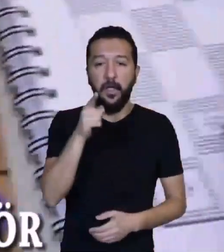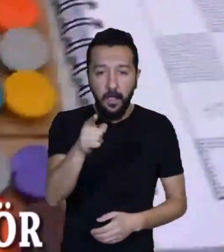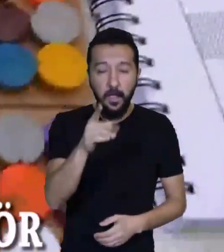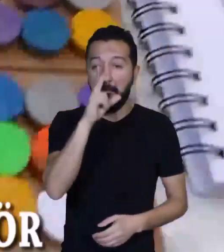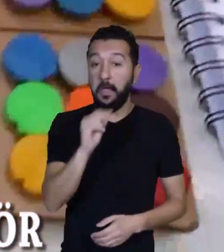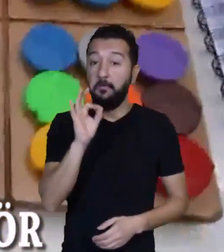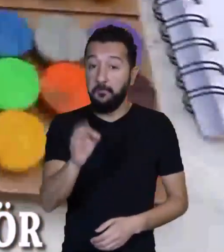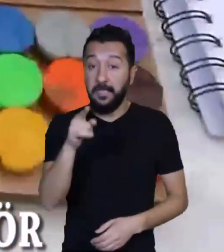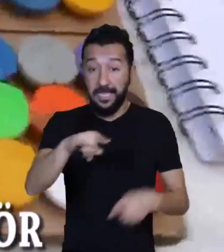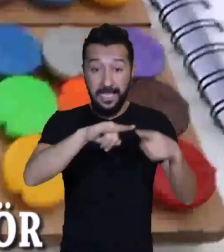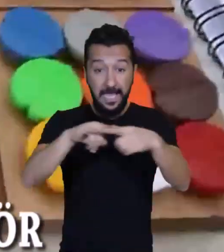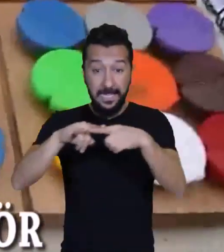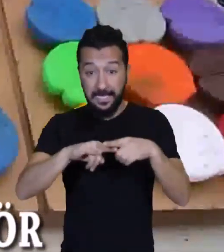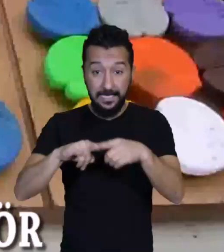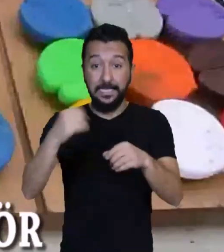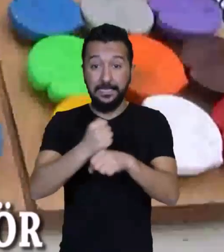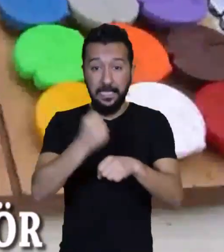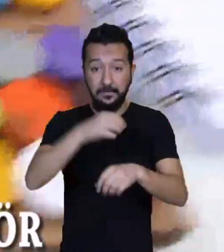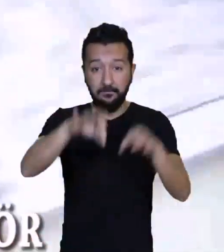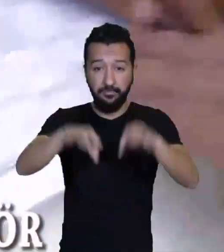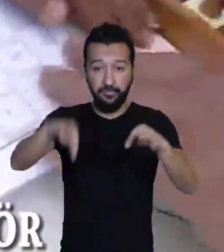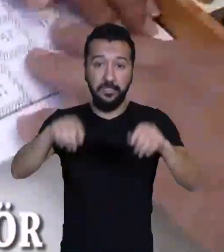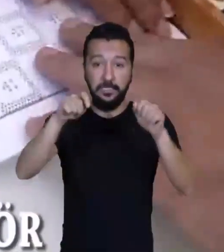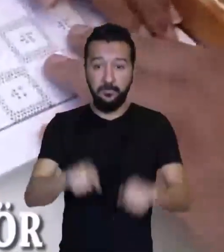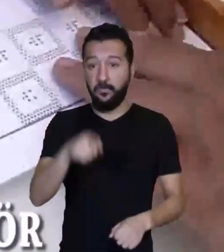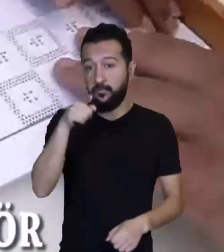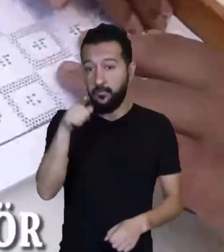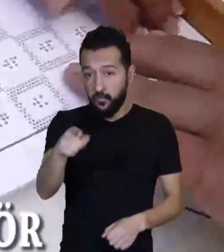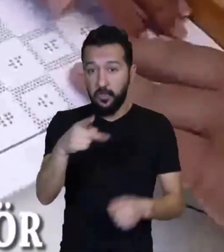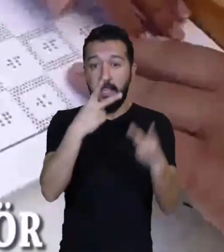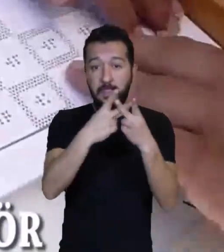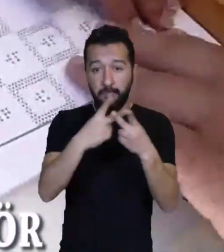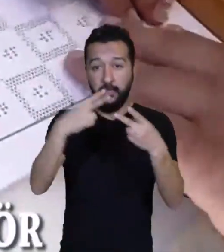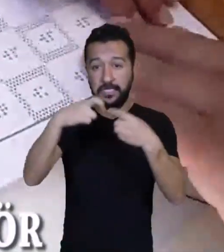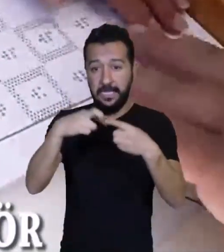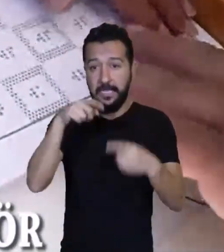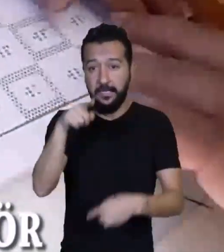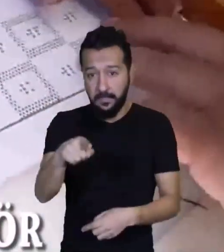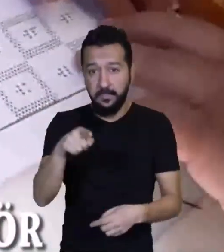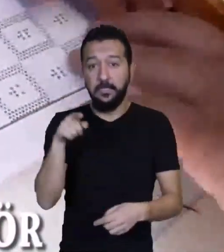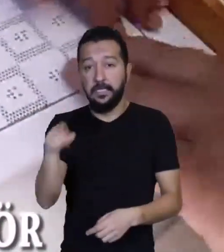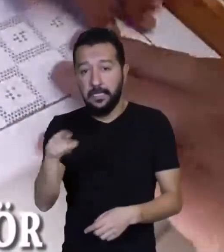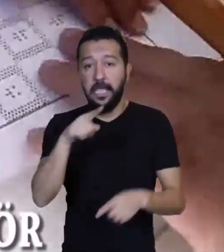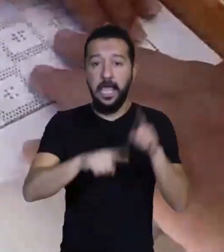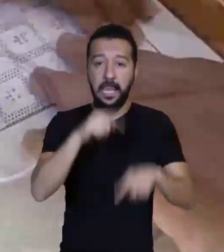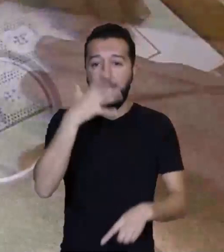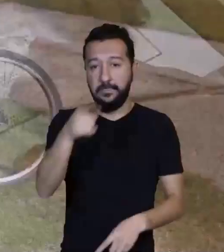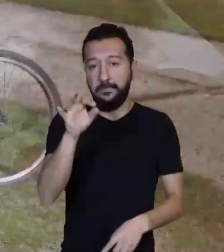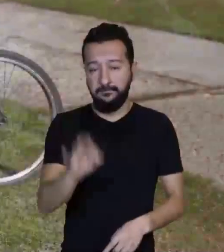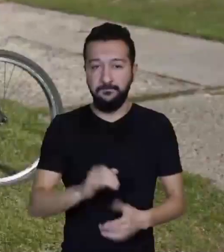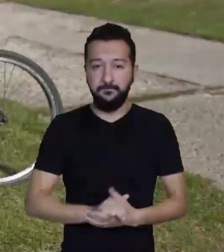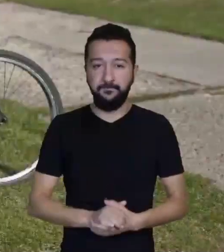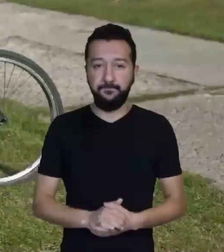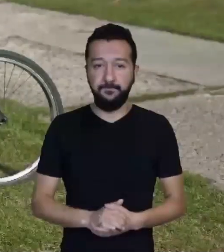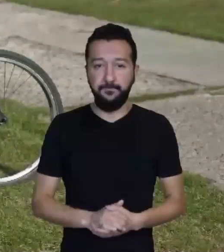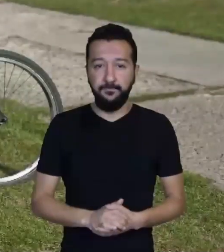Boş. Ve burada karelere taşın dizilimini yapmış. Mesela bu WR. Kale değil mi? Evet doğru. Engin